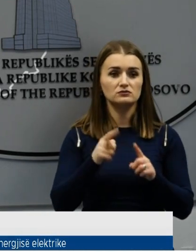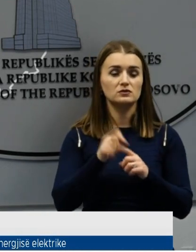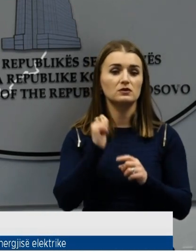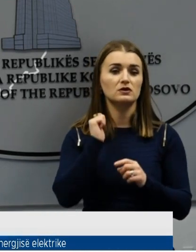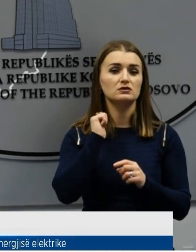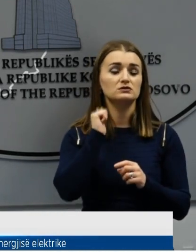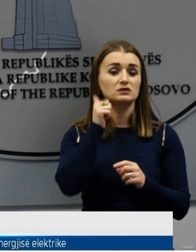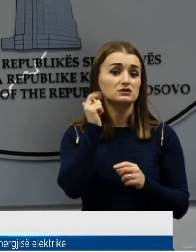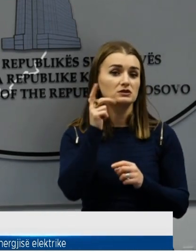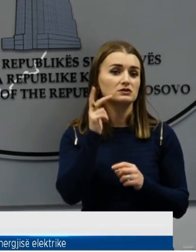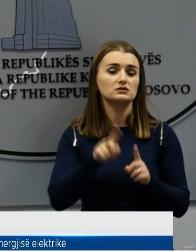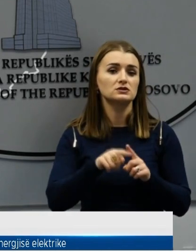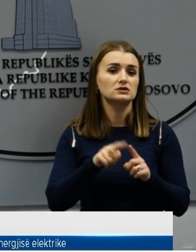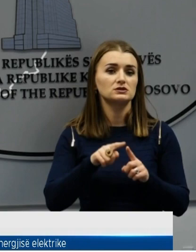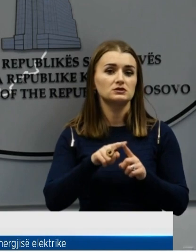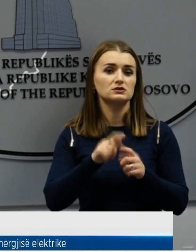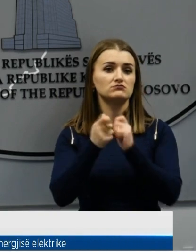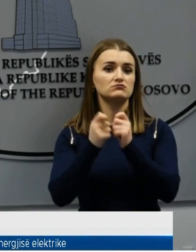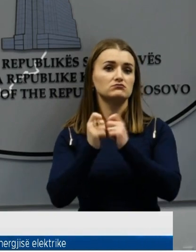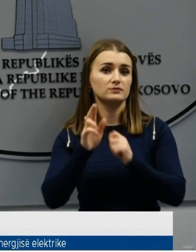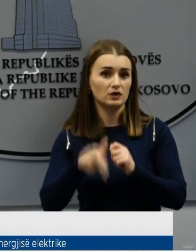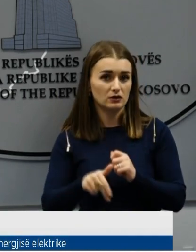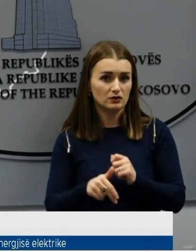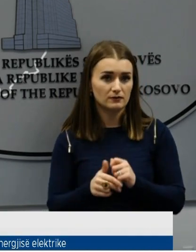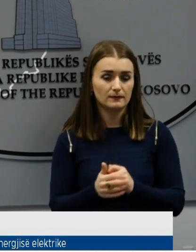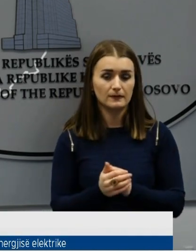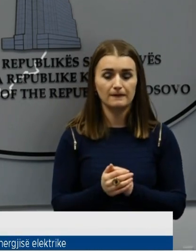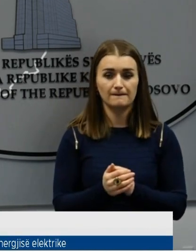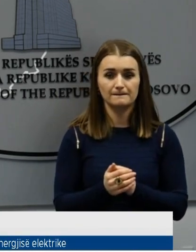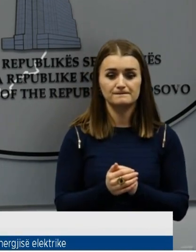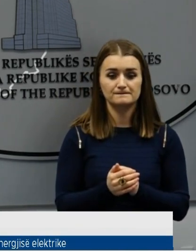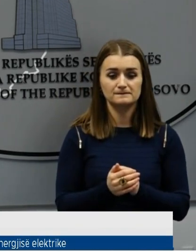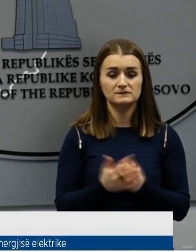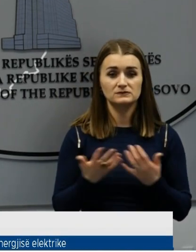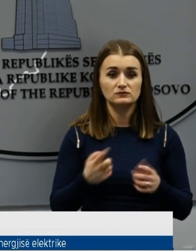kisha dhënë momentalisht. Besoj që qëfar mund të themi me